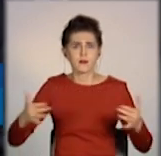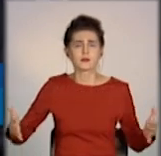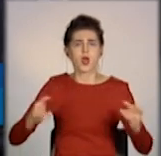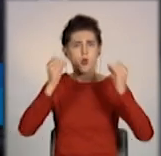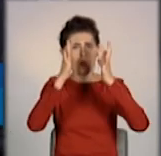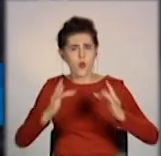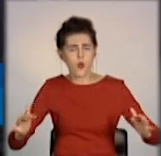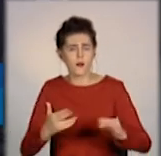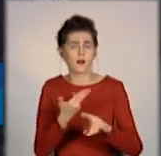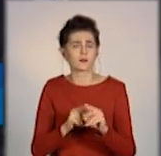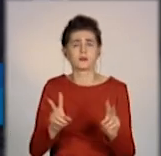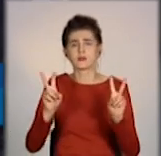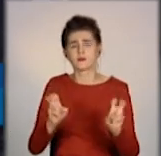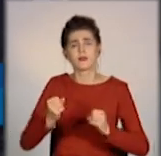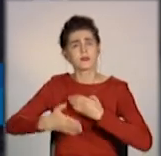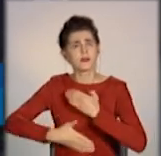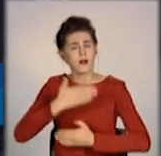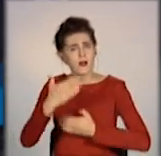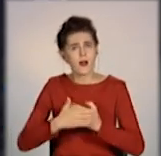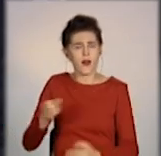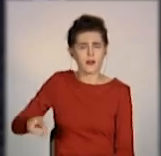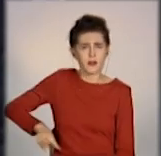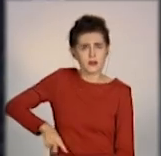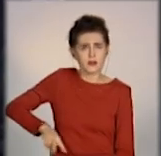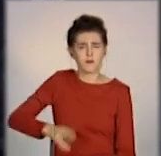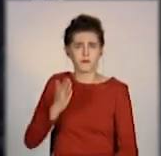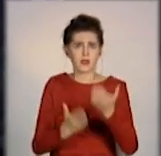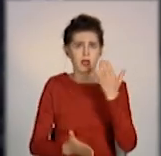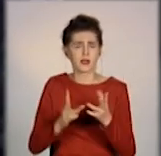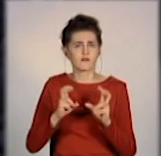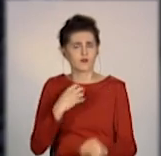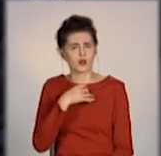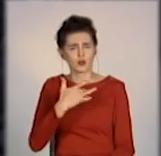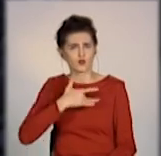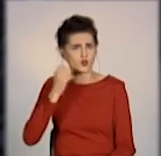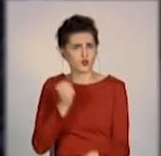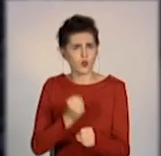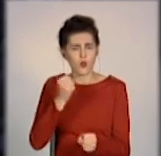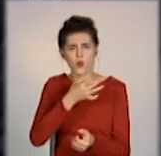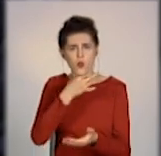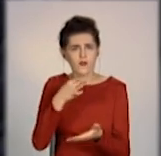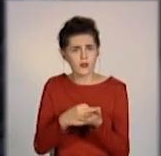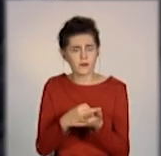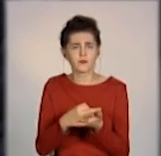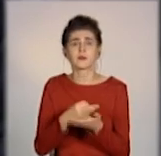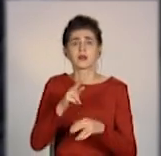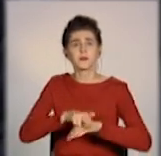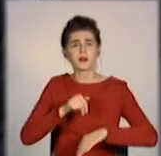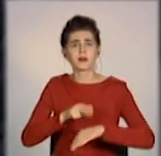ялинки може тягнути за собою адміністративну чи кримінальну відповідальність. Кримінальна відповідальність може